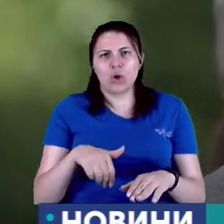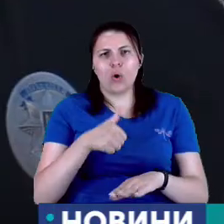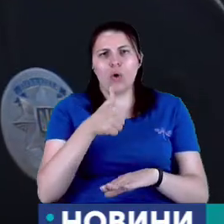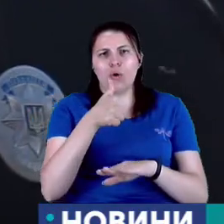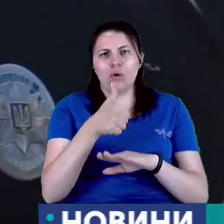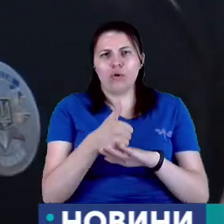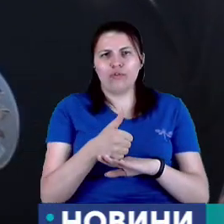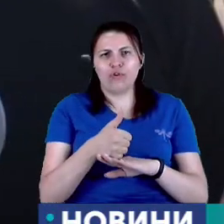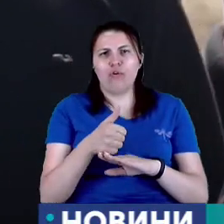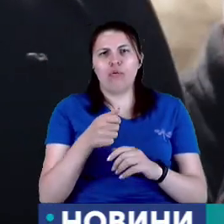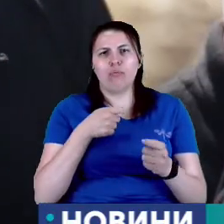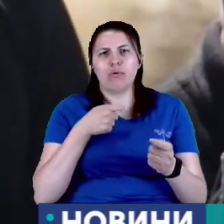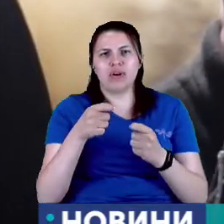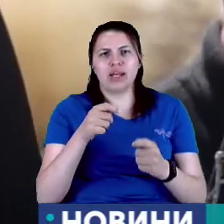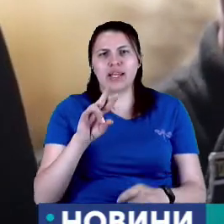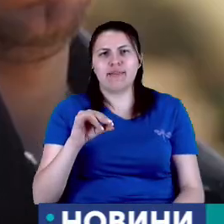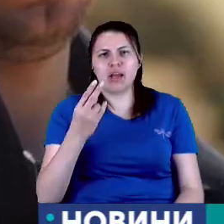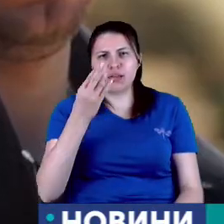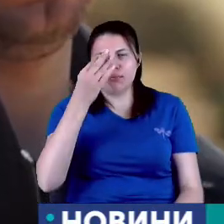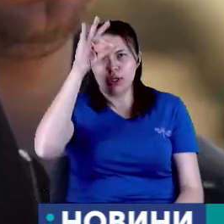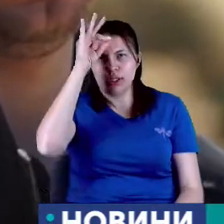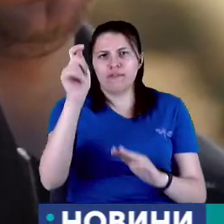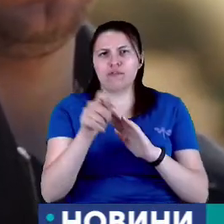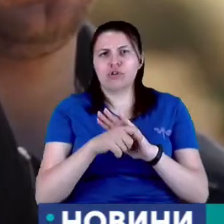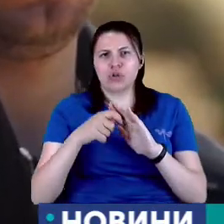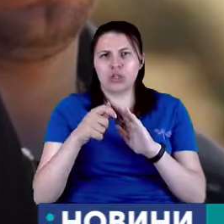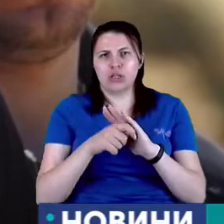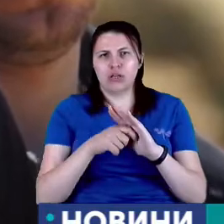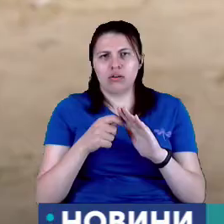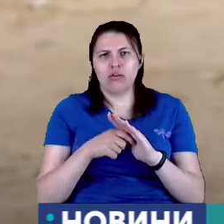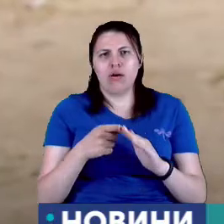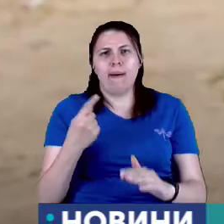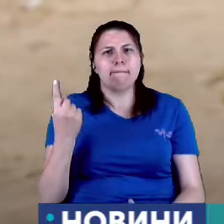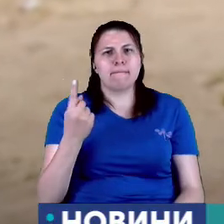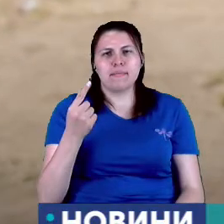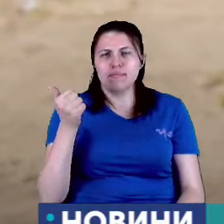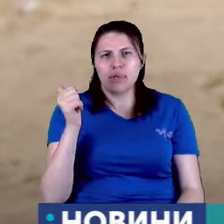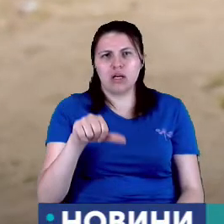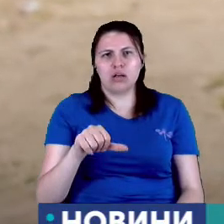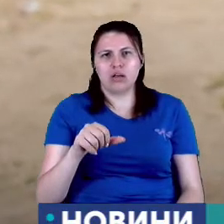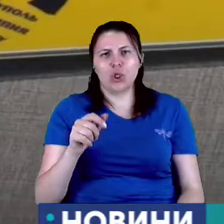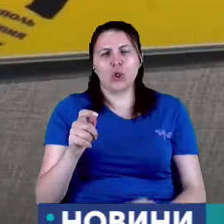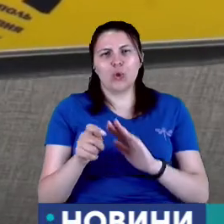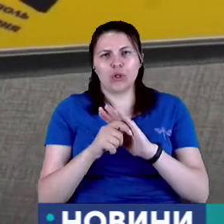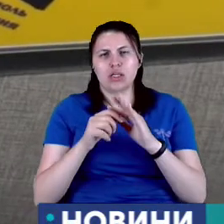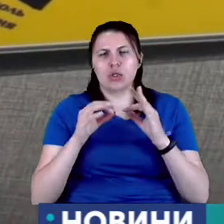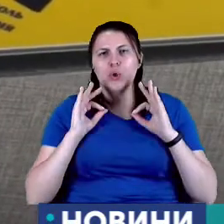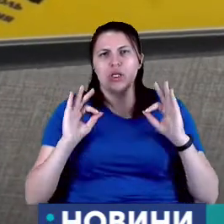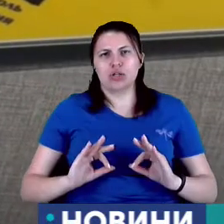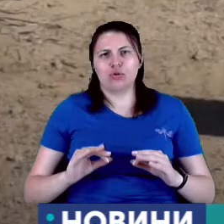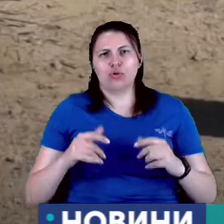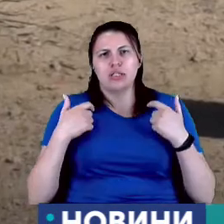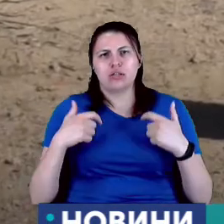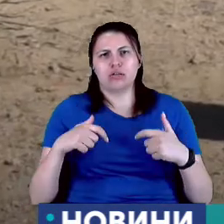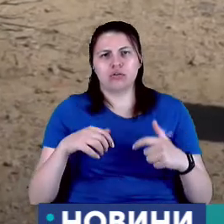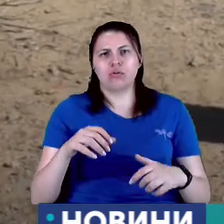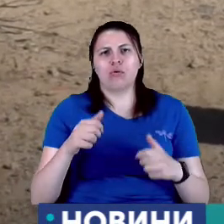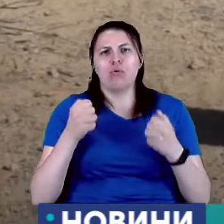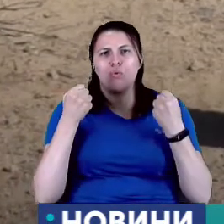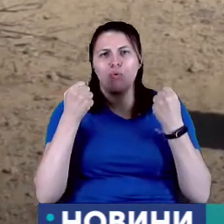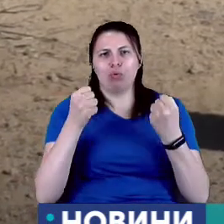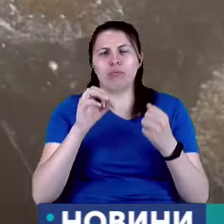Нацполіції Донеччини. Першість виборола команда Донецького юридичного інституту. Переможці отримали кубки та медалі. Ольга